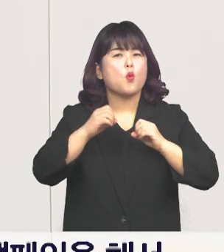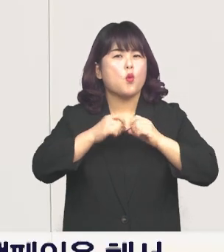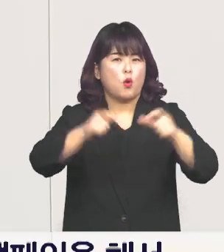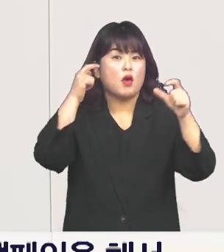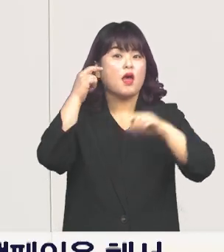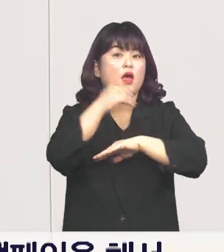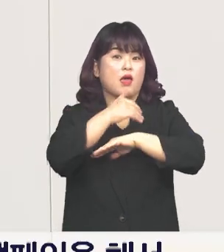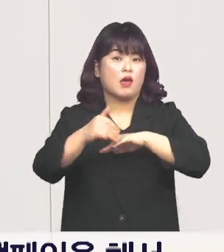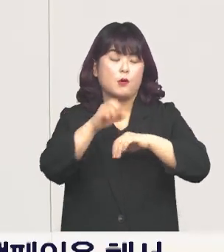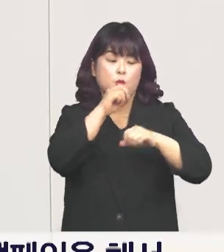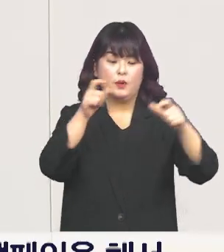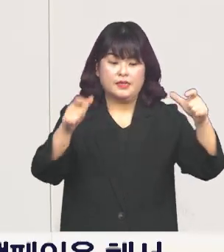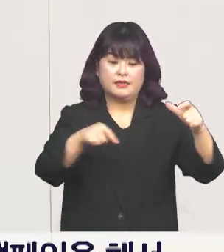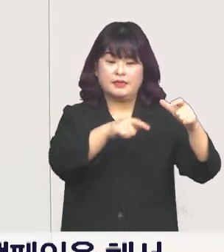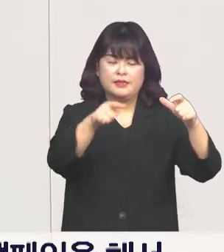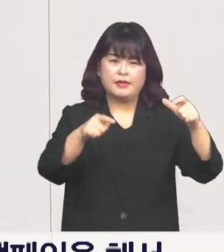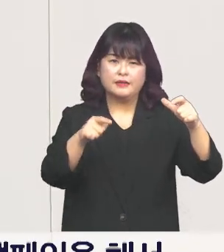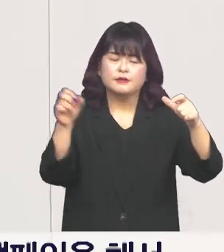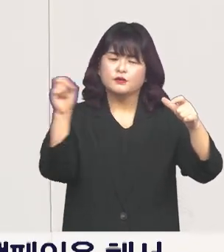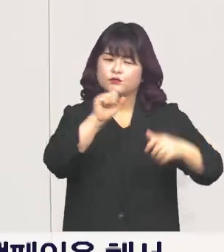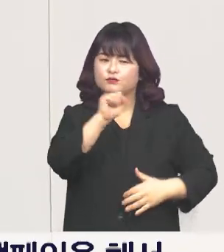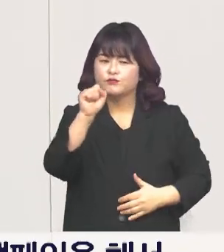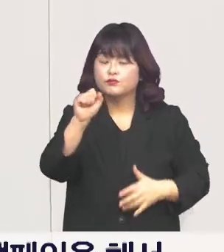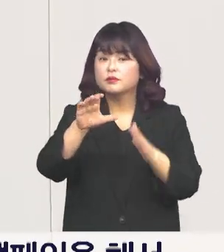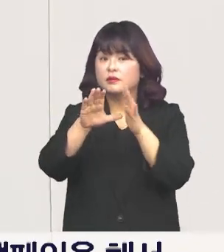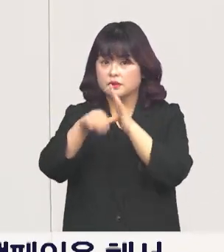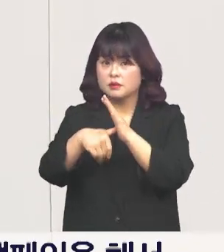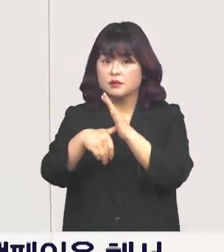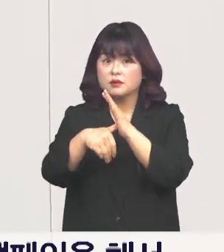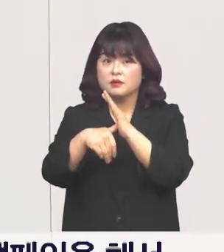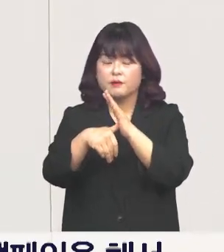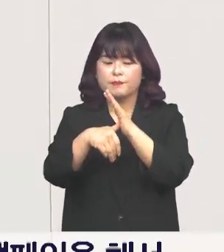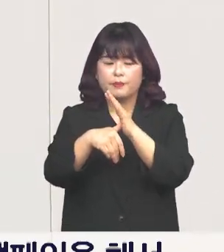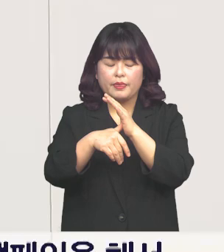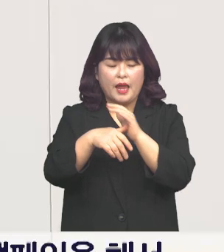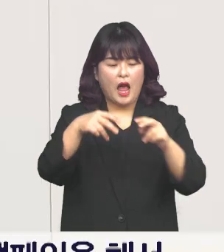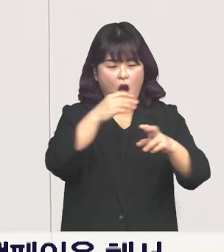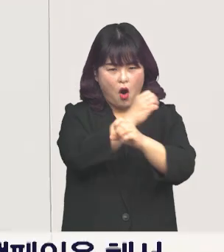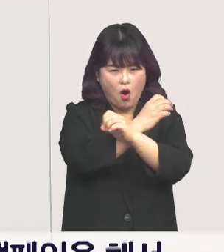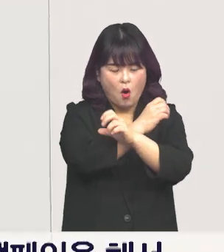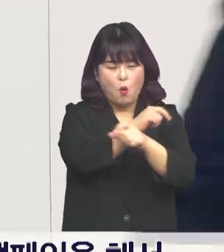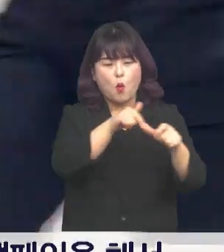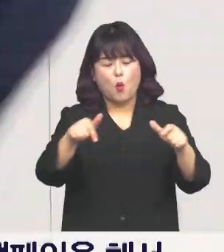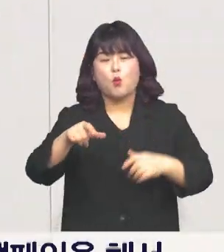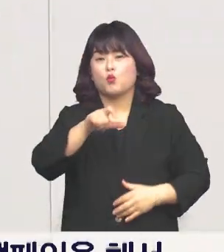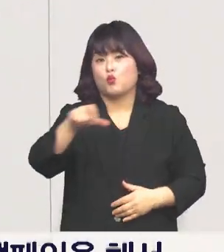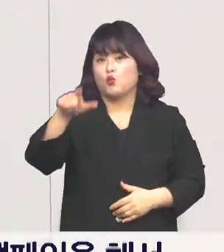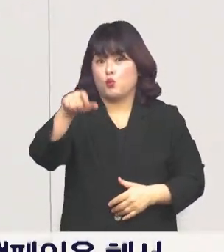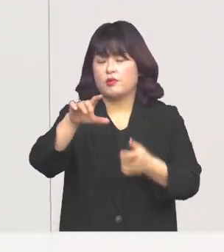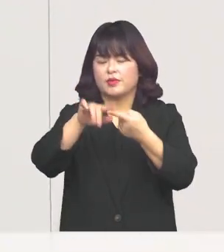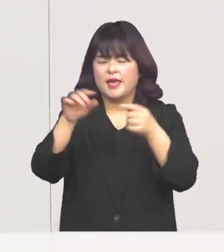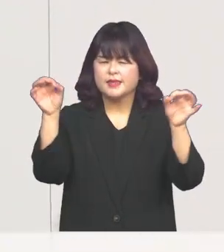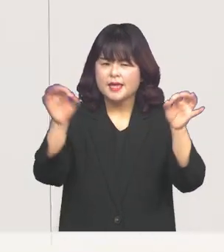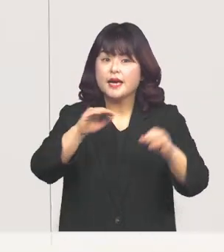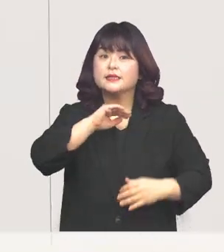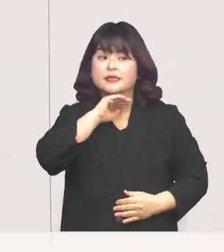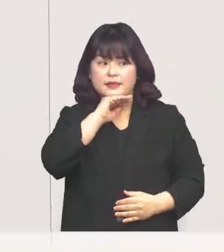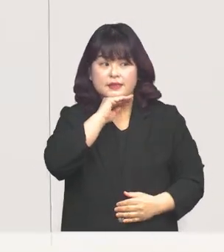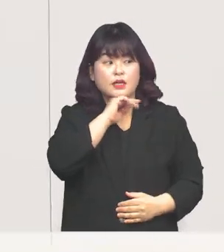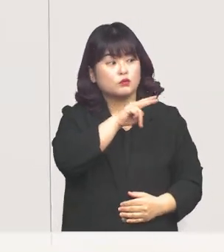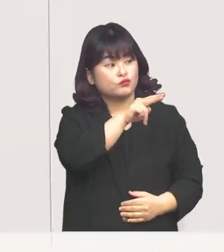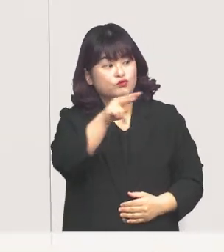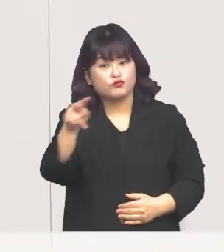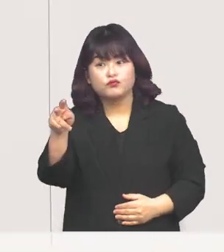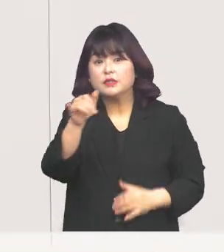캠페인을 해서 적어도 우리 용인은 차량 운전자들이 건널목이나 교차로에서는 일시 정지를 딱